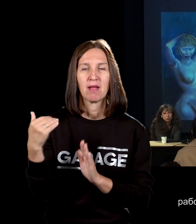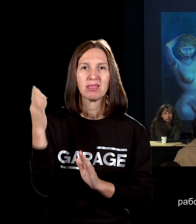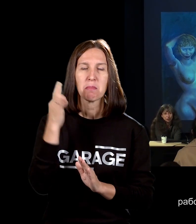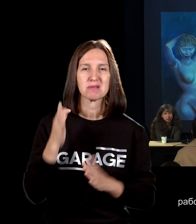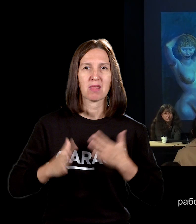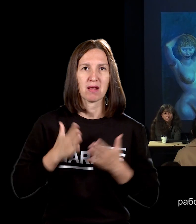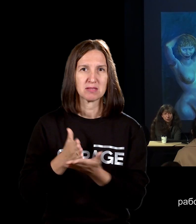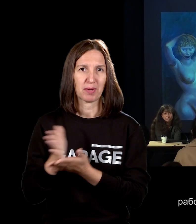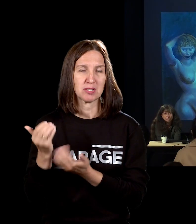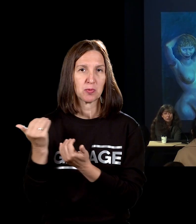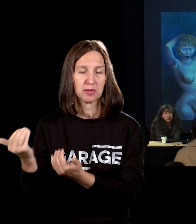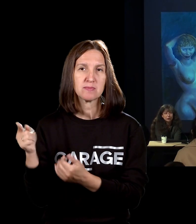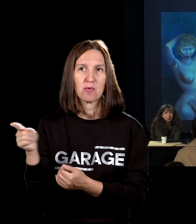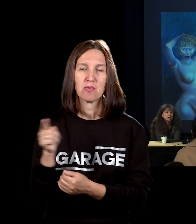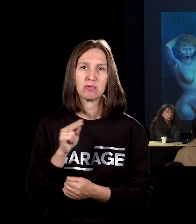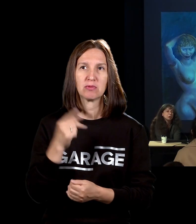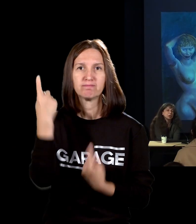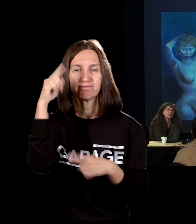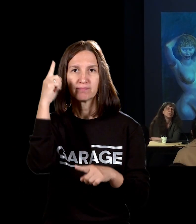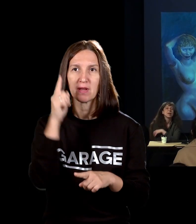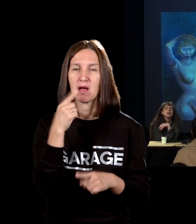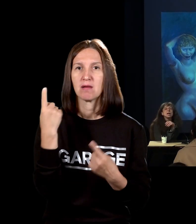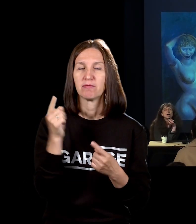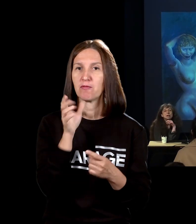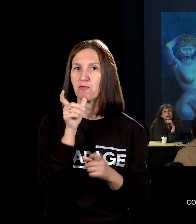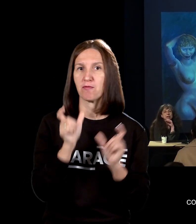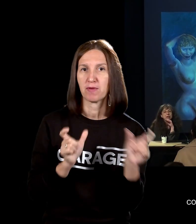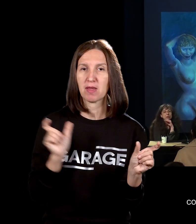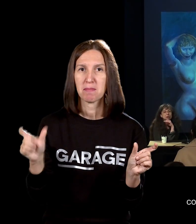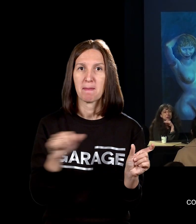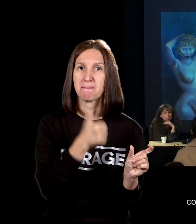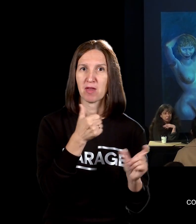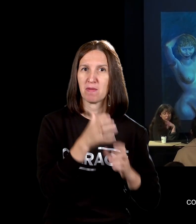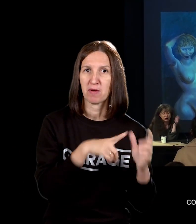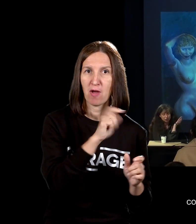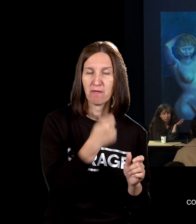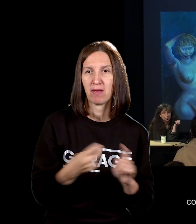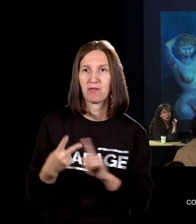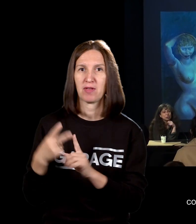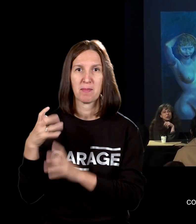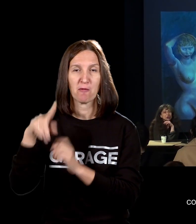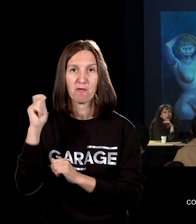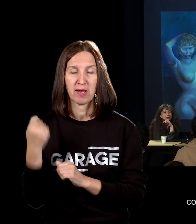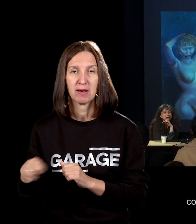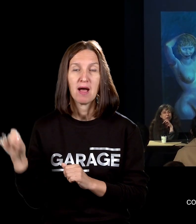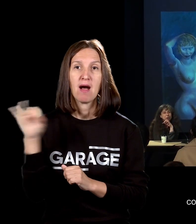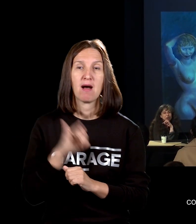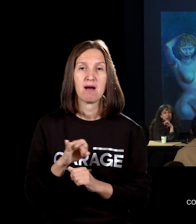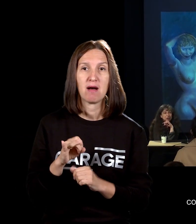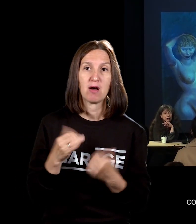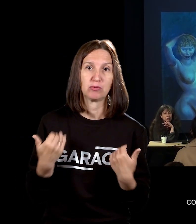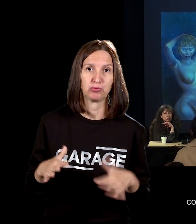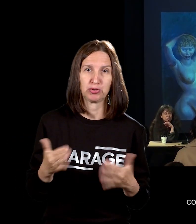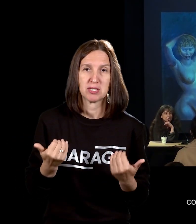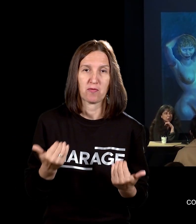период между двумя войнами, Первой мировой и Второй мировой. И герой второй половины нашей лекции –